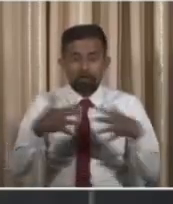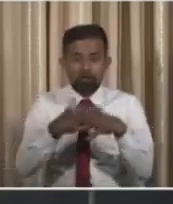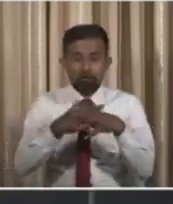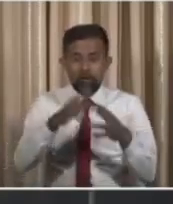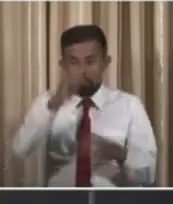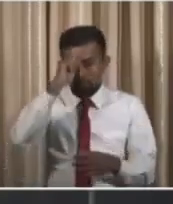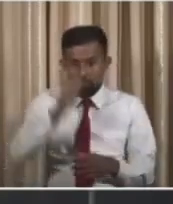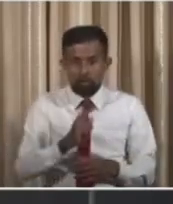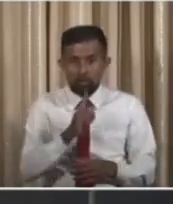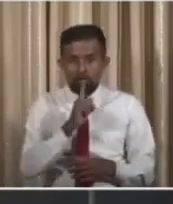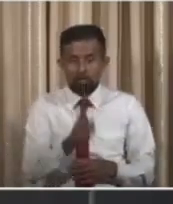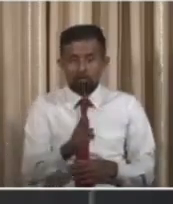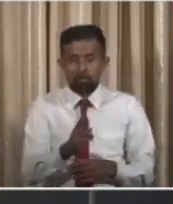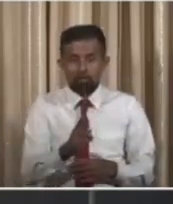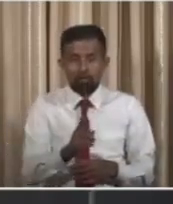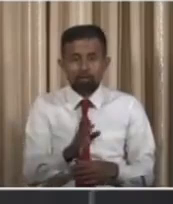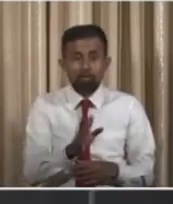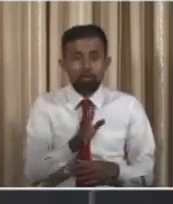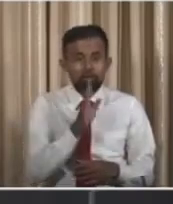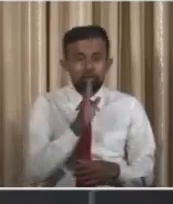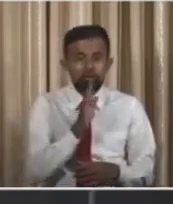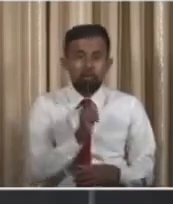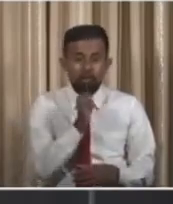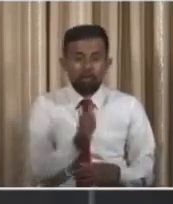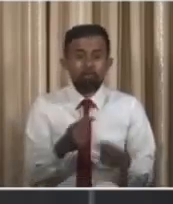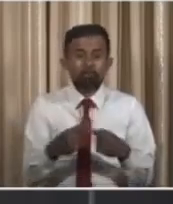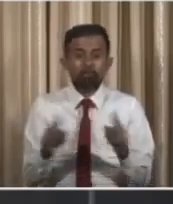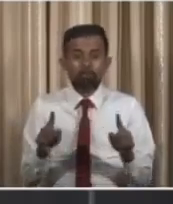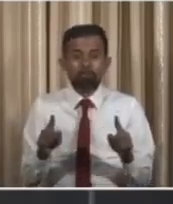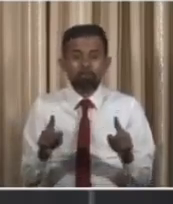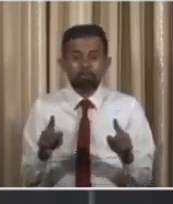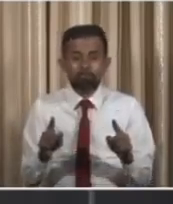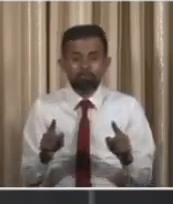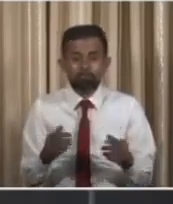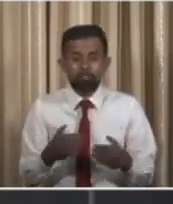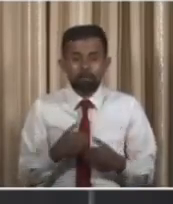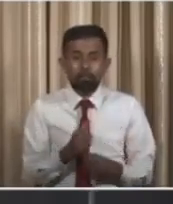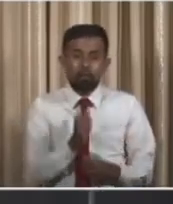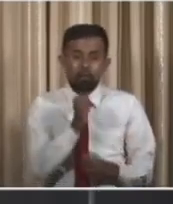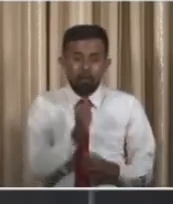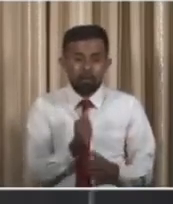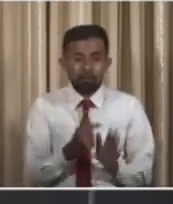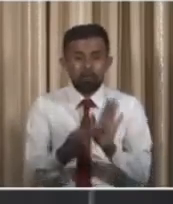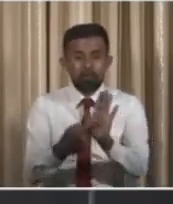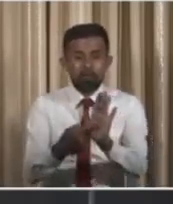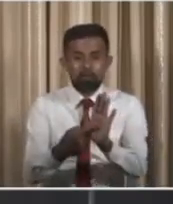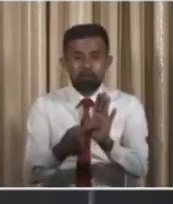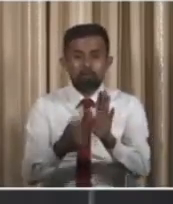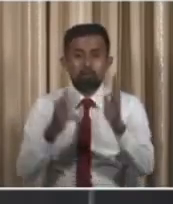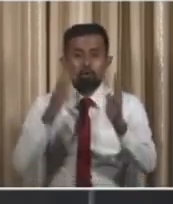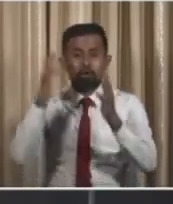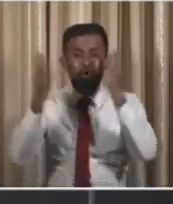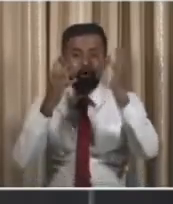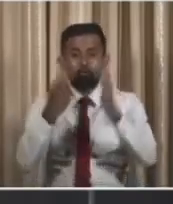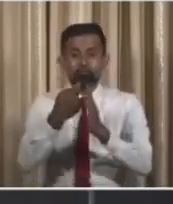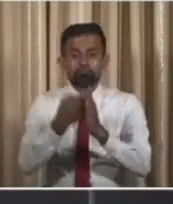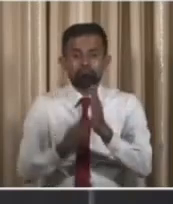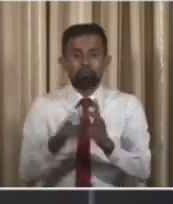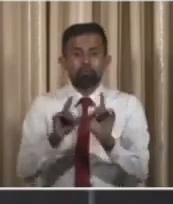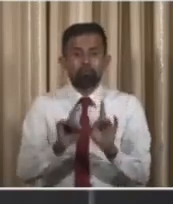මේක කියනවා. දලයකයි සුද්ධයකයි වෙනස තමයි අපි සුද්ධයක ඉදිරිපත් කරන්නේ ජාත්‍යන්තර සම්මුතියෙන්